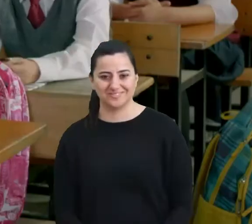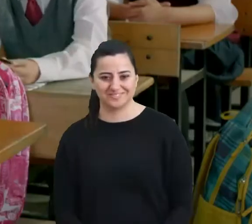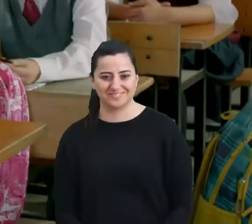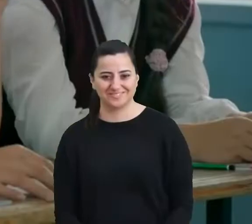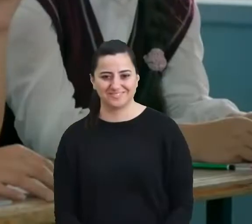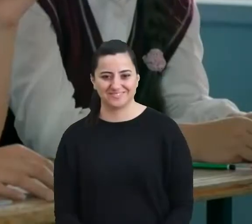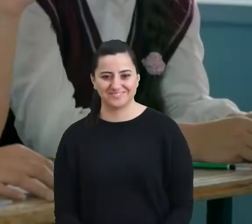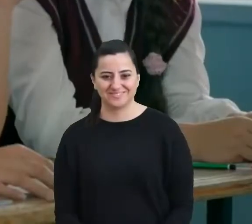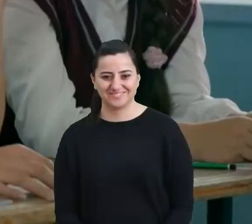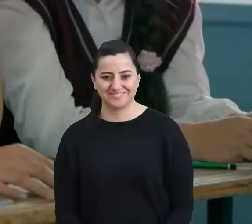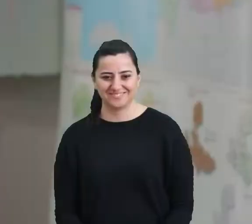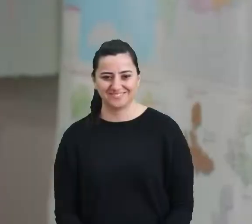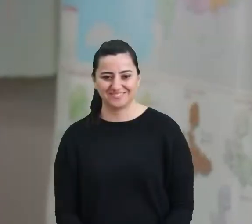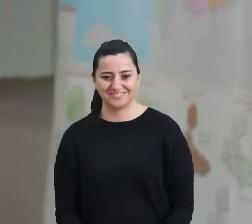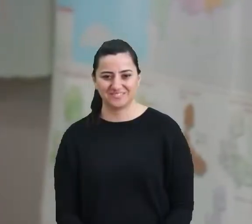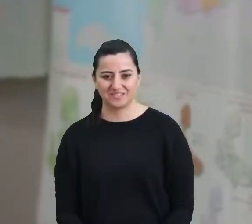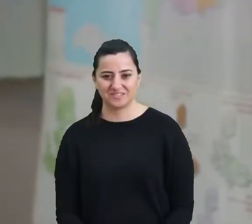Atiye boynunda materasıyla.